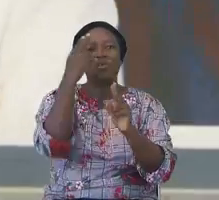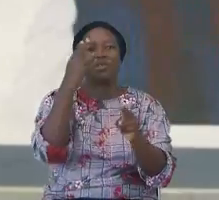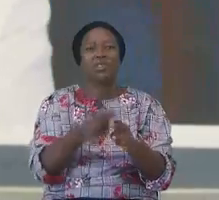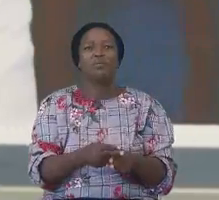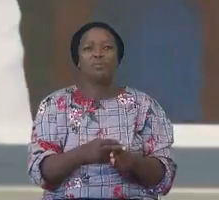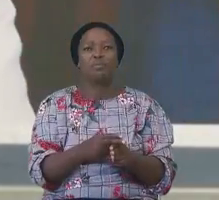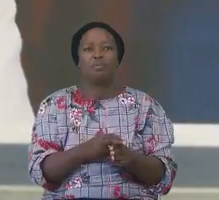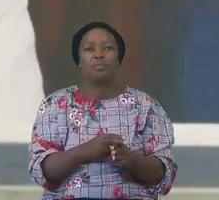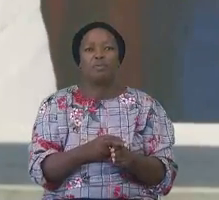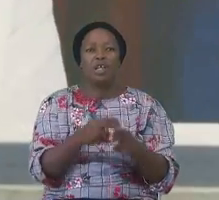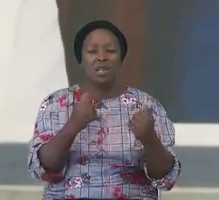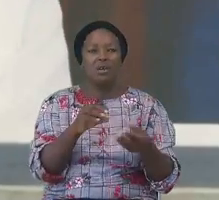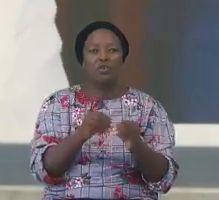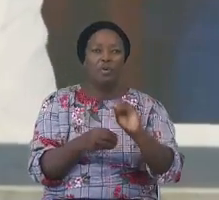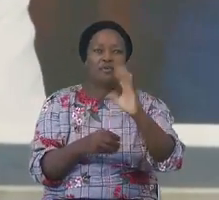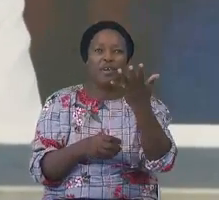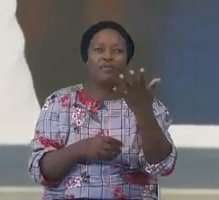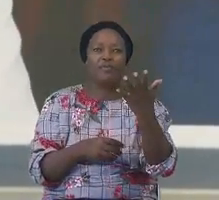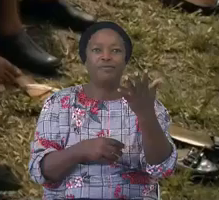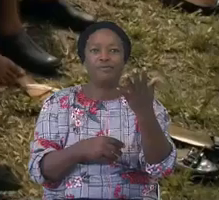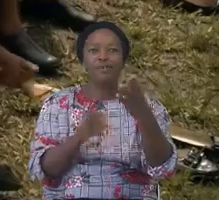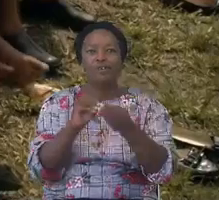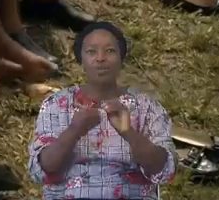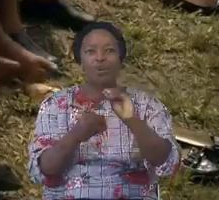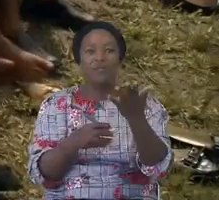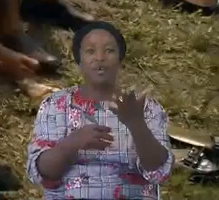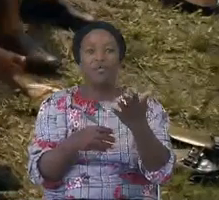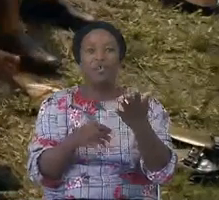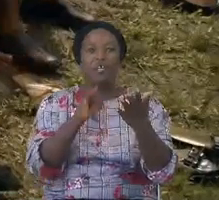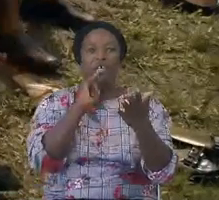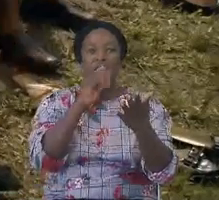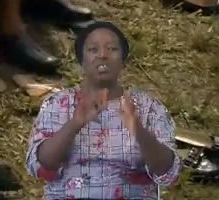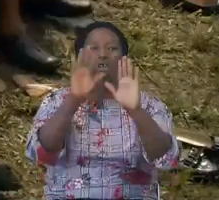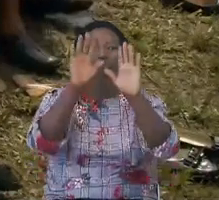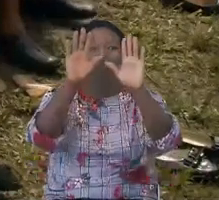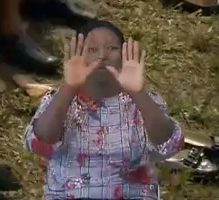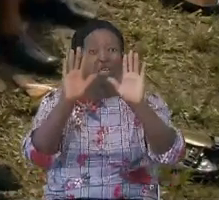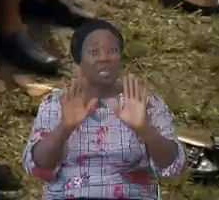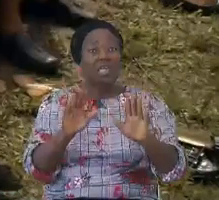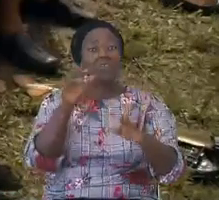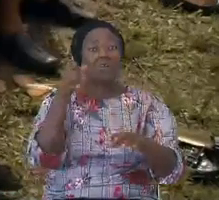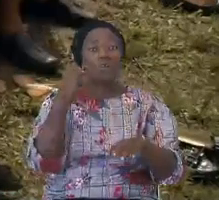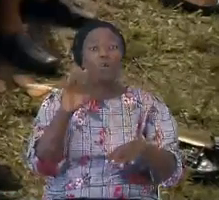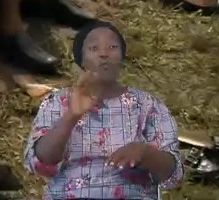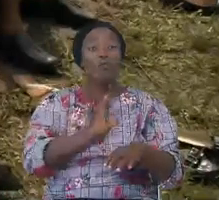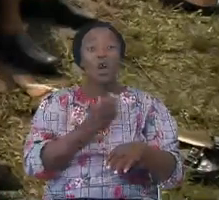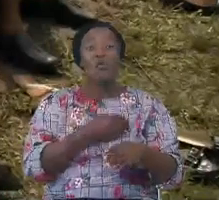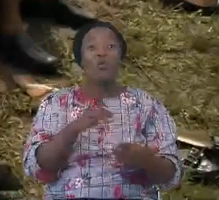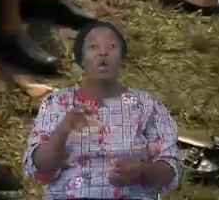toujours continuer à prendre soin de toi au nom de Jésus. 5e